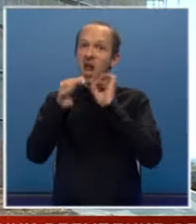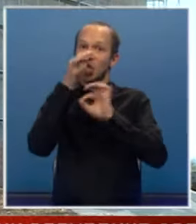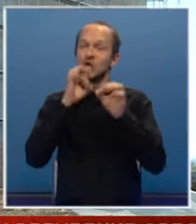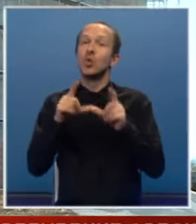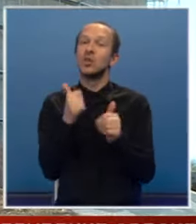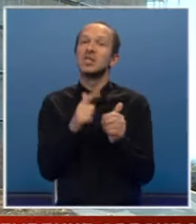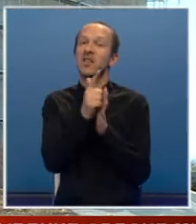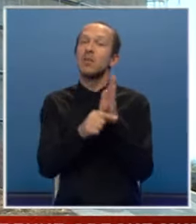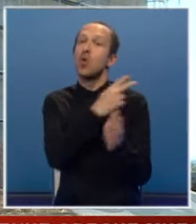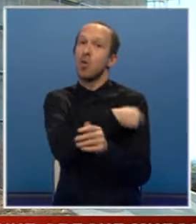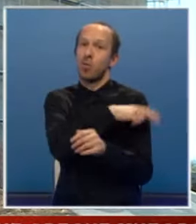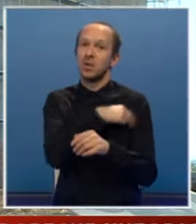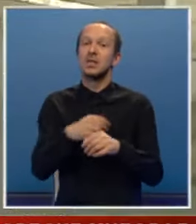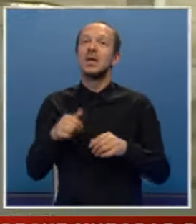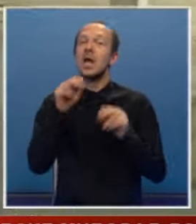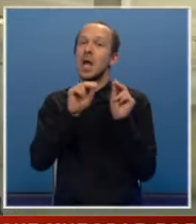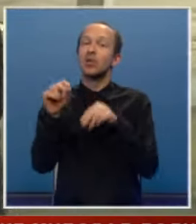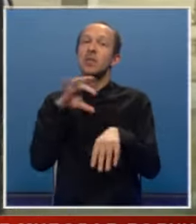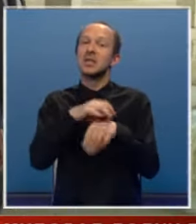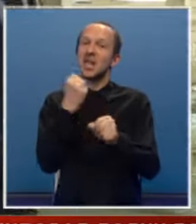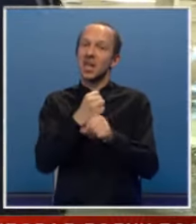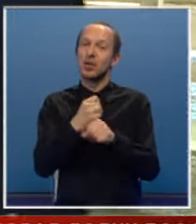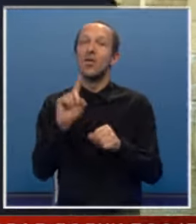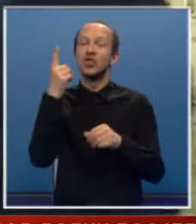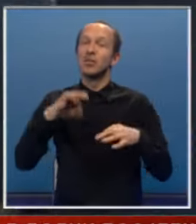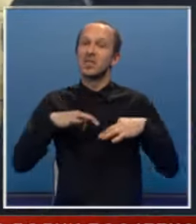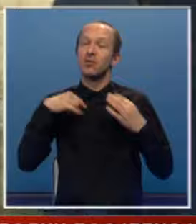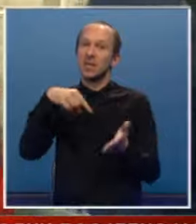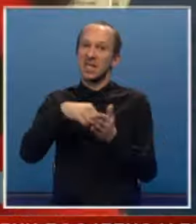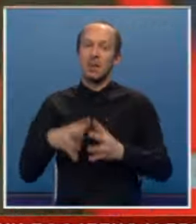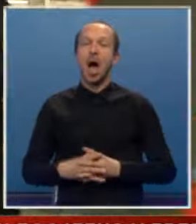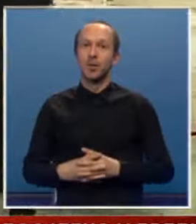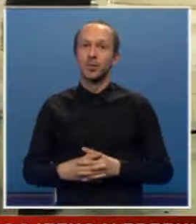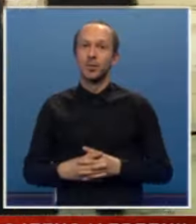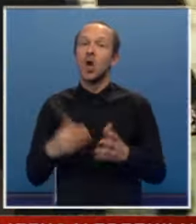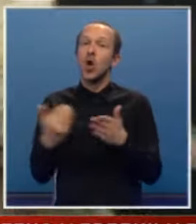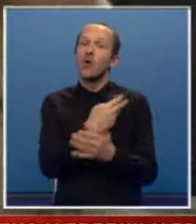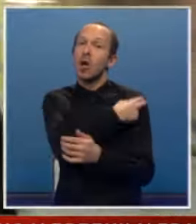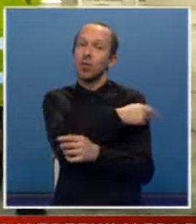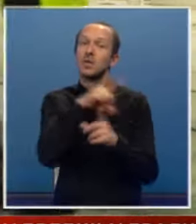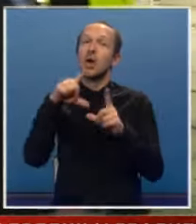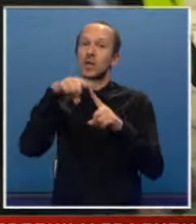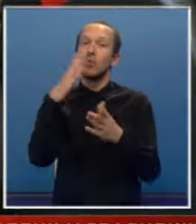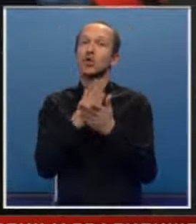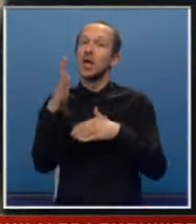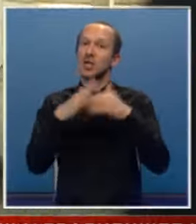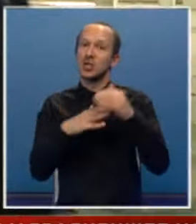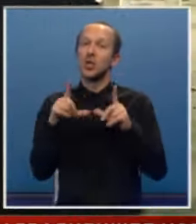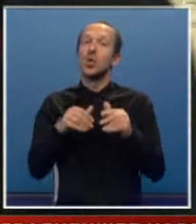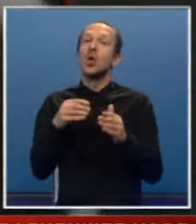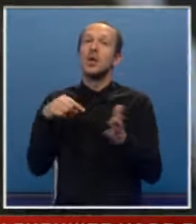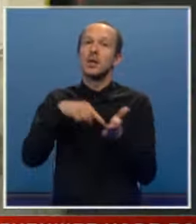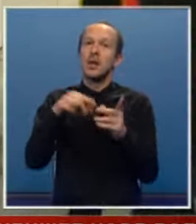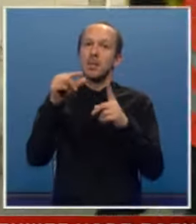u savremenoj bolnici već se edukuje medicinski kadar u većim zdravstvenim centrima. Nova bolnica u Trebinju biće izgrađena u